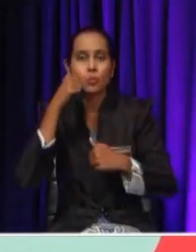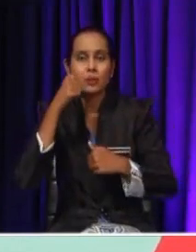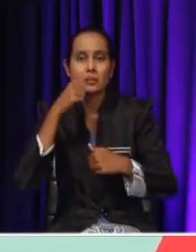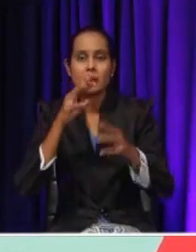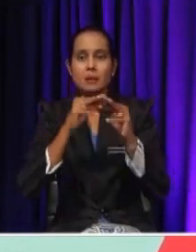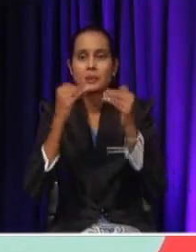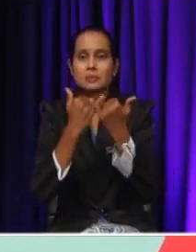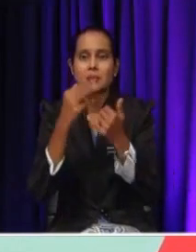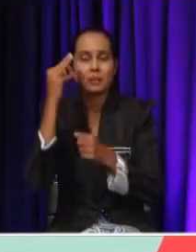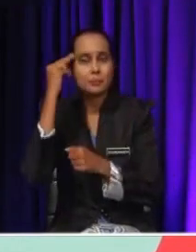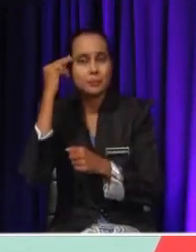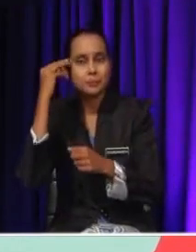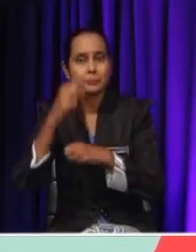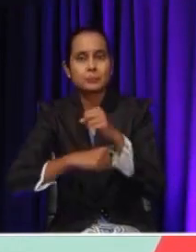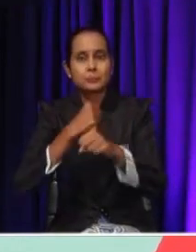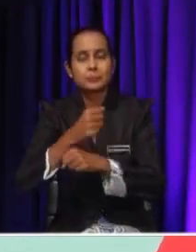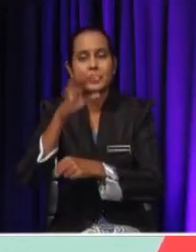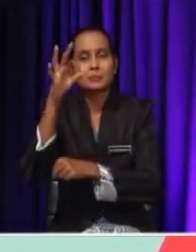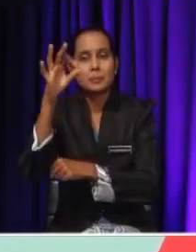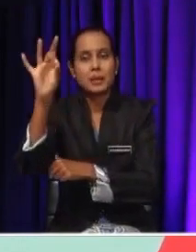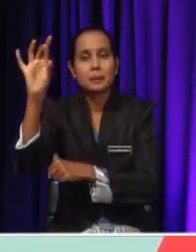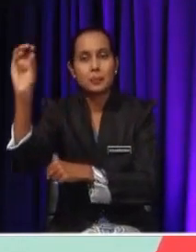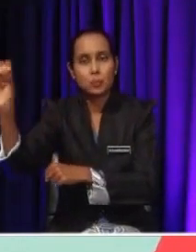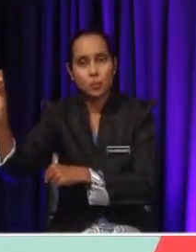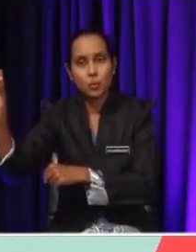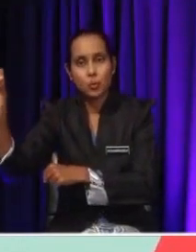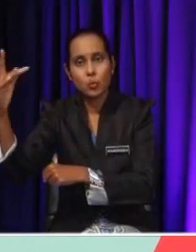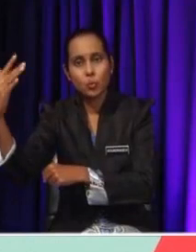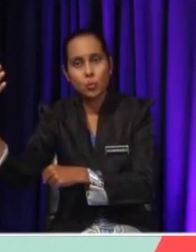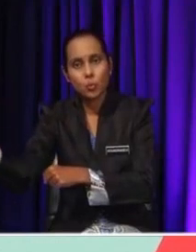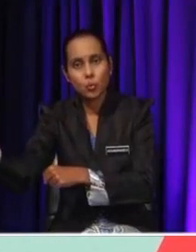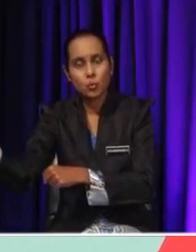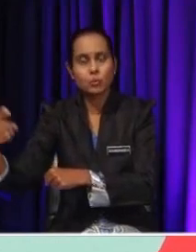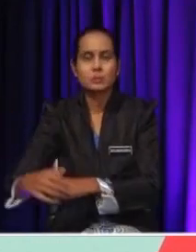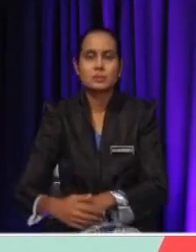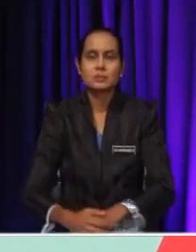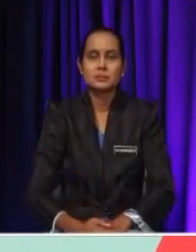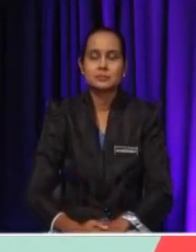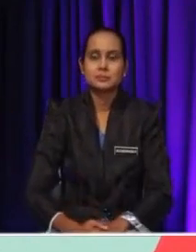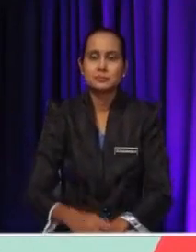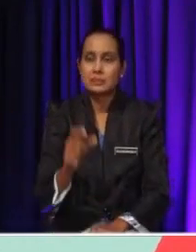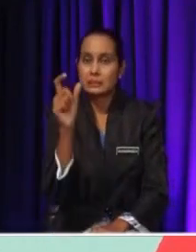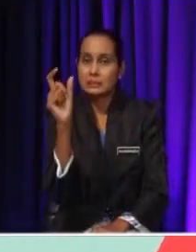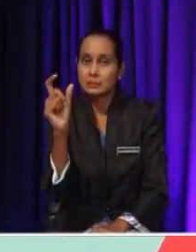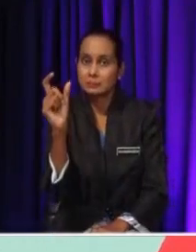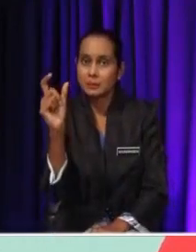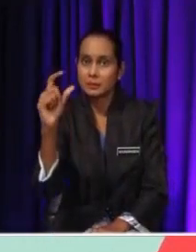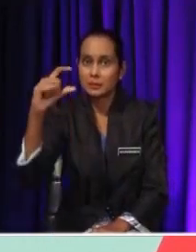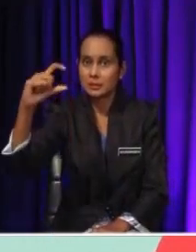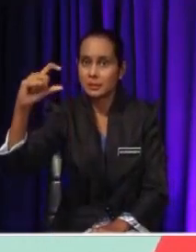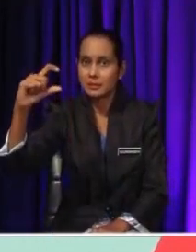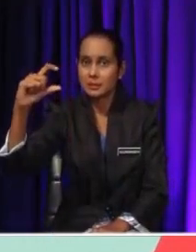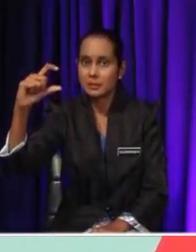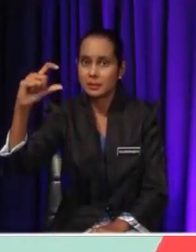zaman pada tahun 80-an tengok betapa tebalnya novel Salina ini dan hasil karya ini telah diangkat sebagai